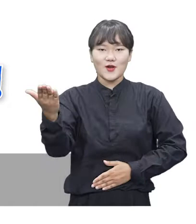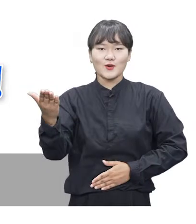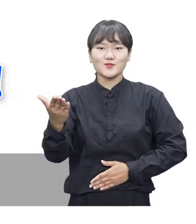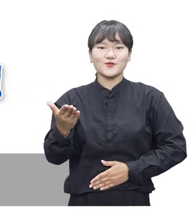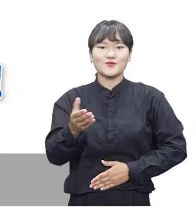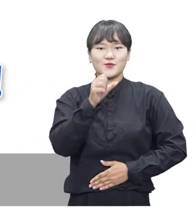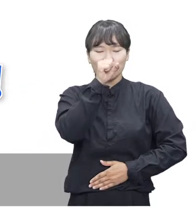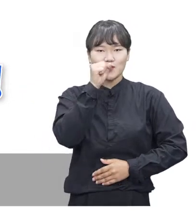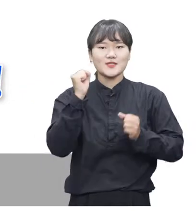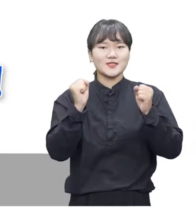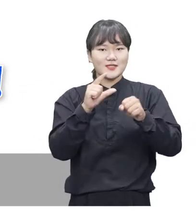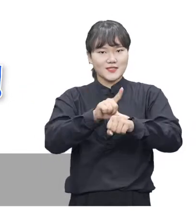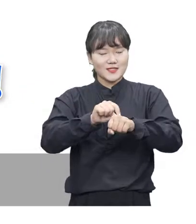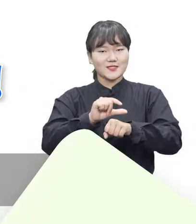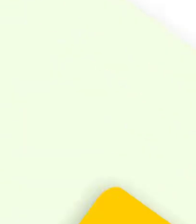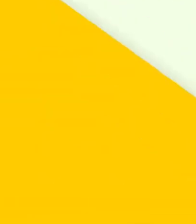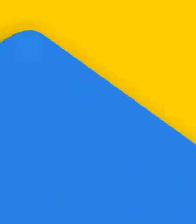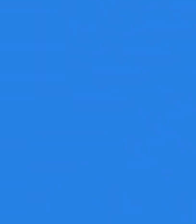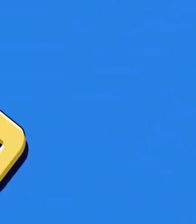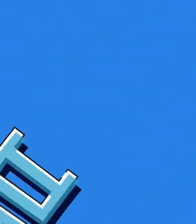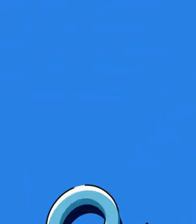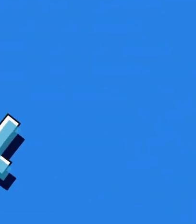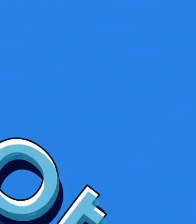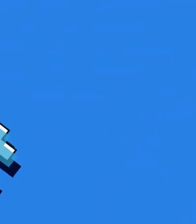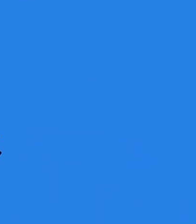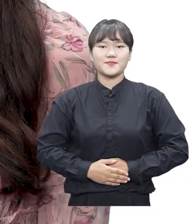여름을 맞이한 시간이었기를 바랍니다.